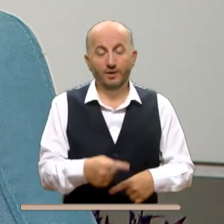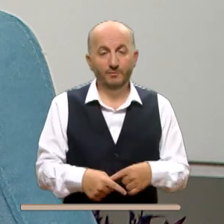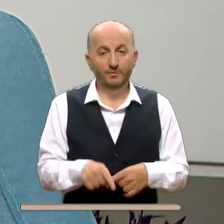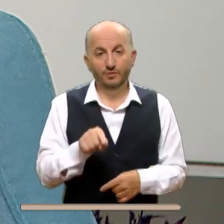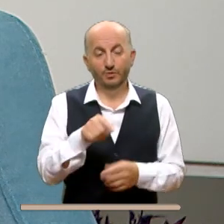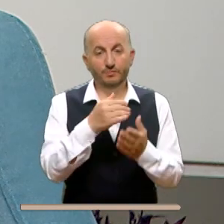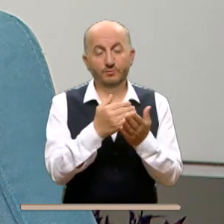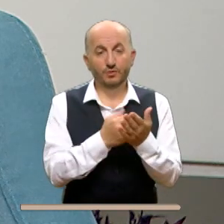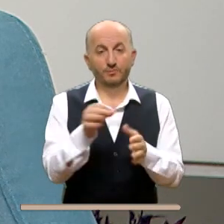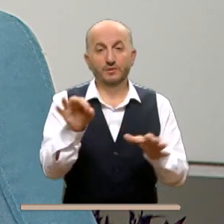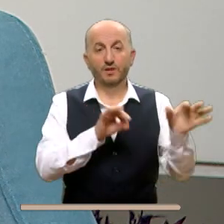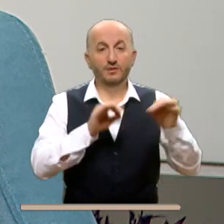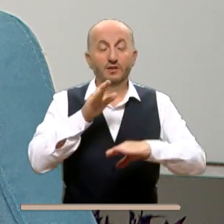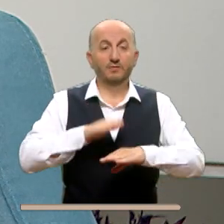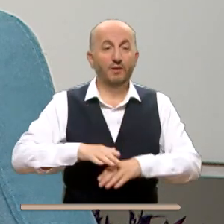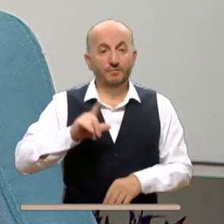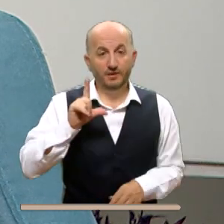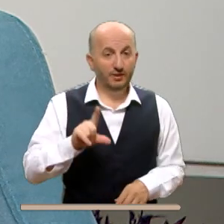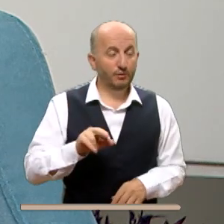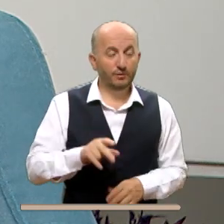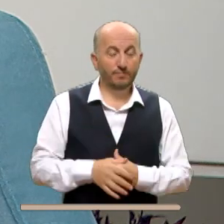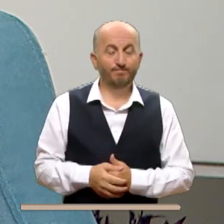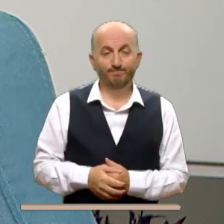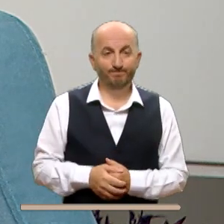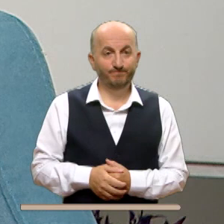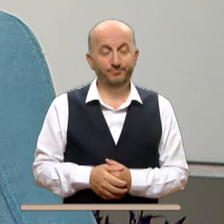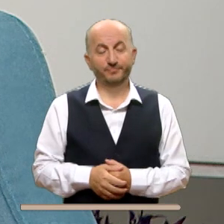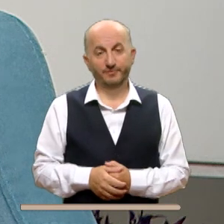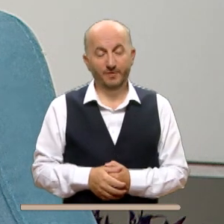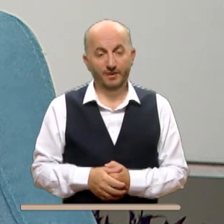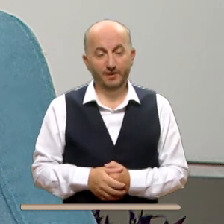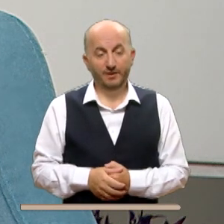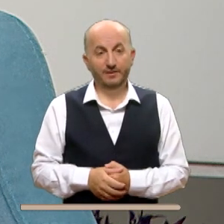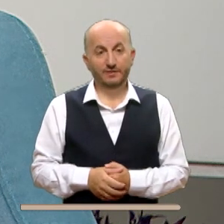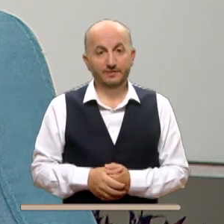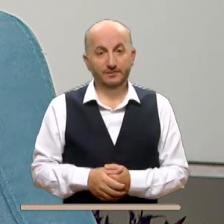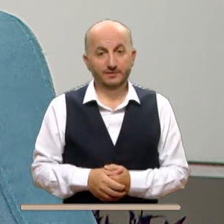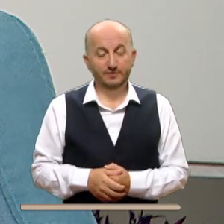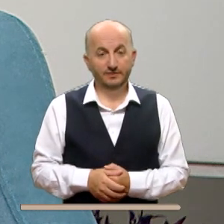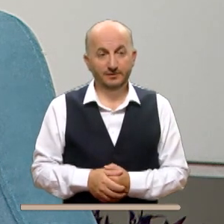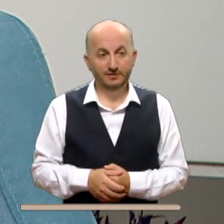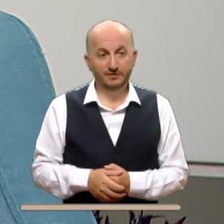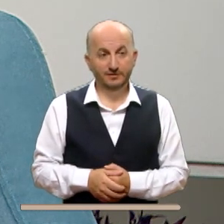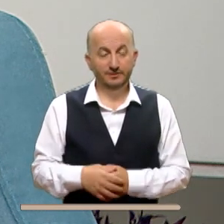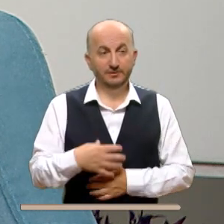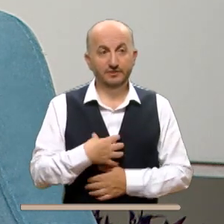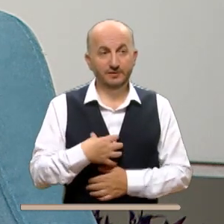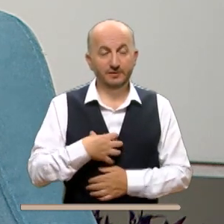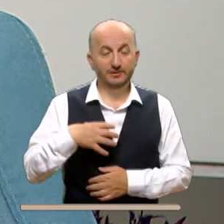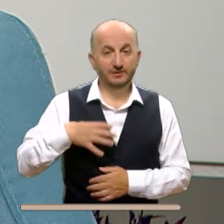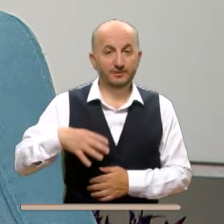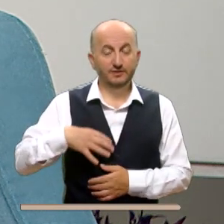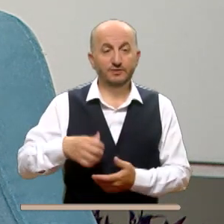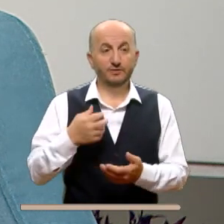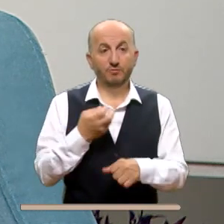bir programı tercih etmem gerekiyor gibi genel tercihlere ilgi duymak yerine kendi istedikleri,